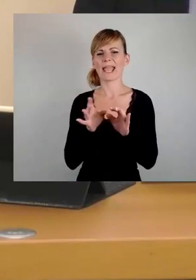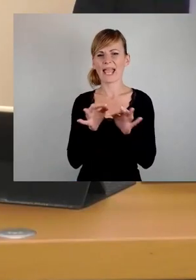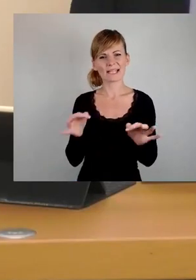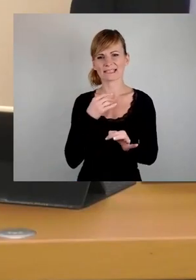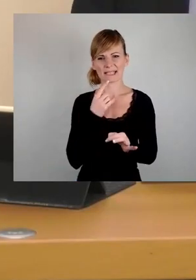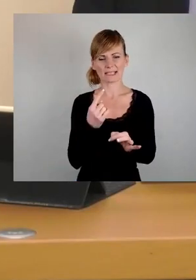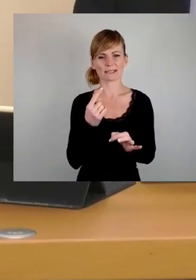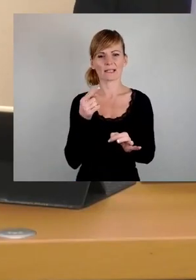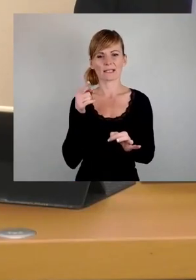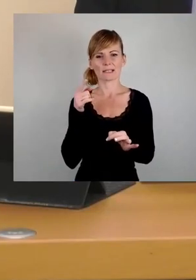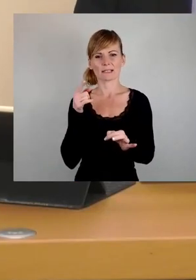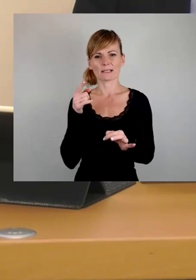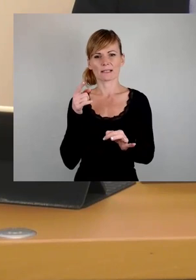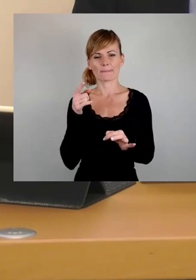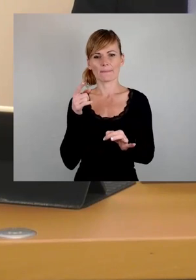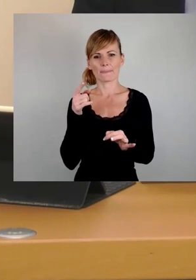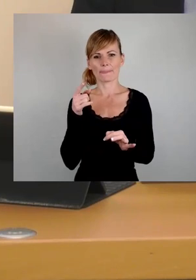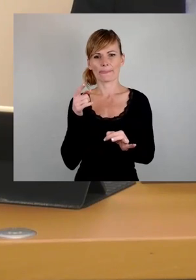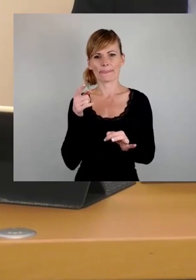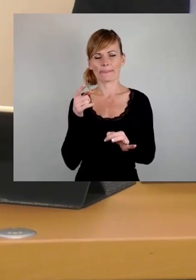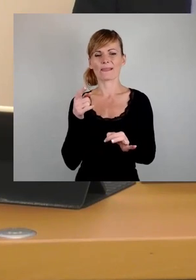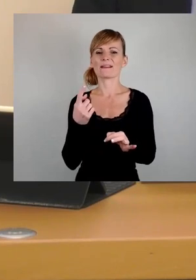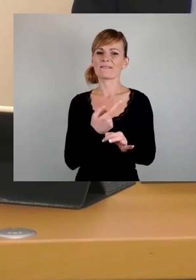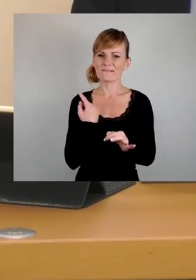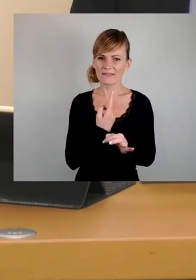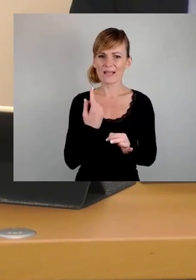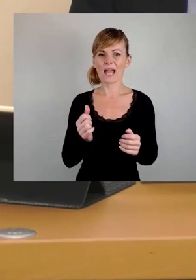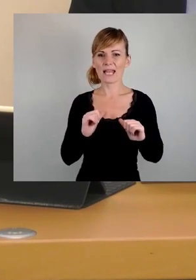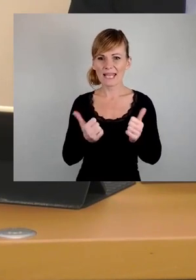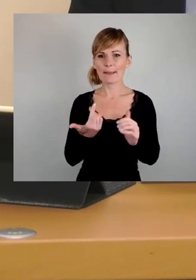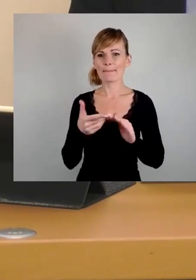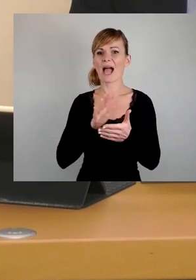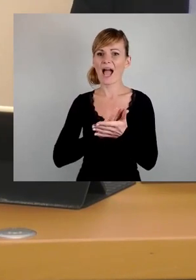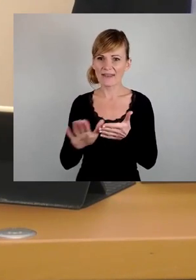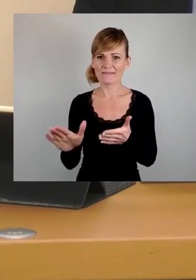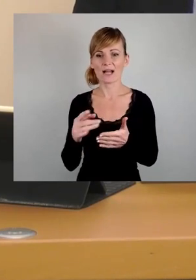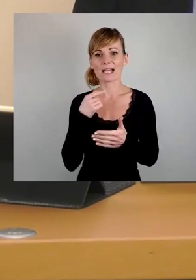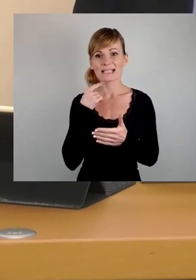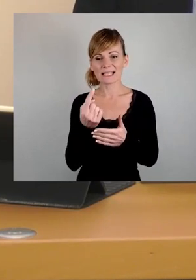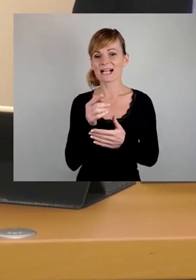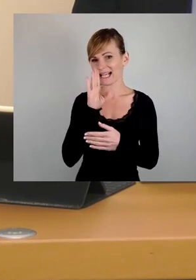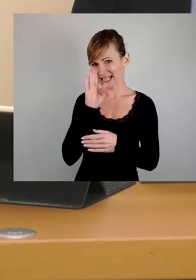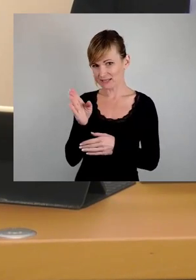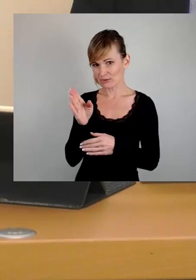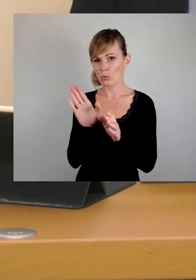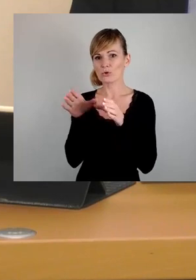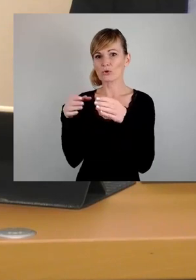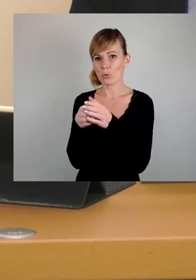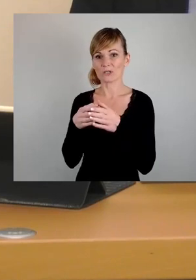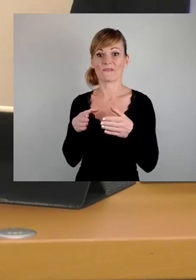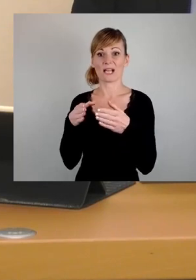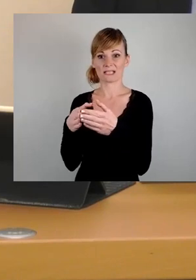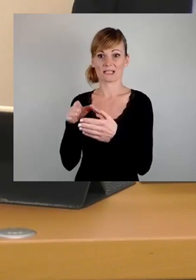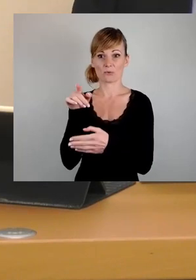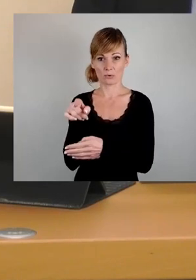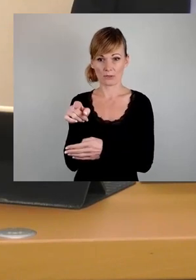Sie würden uns alle miteinander das Leben deutlich leichter machen, das sage ich jetzt mal in Richtung Unionsfraktion, wenn wir bei dem